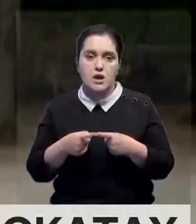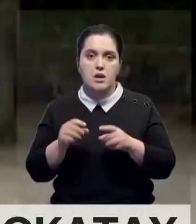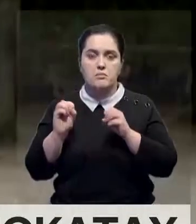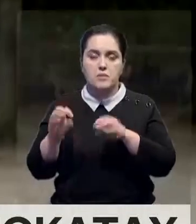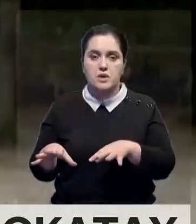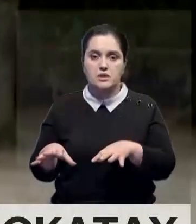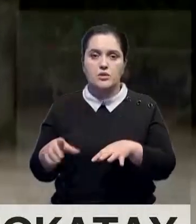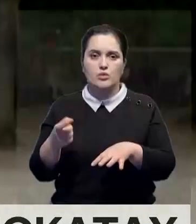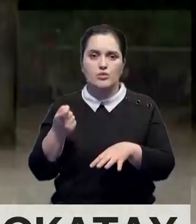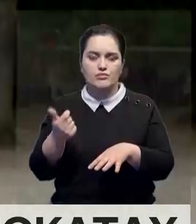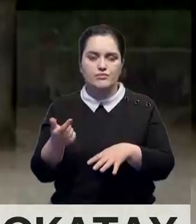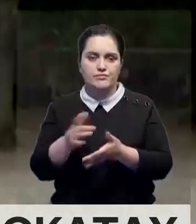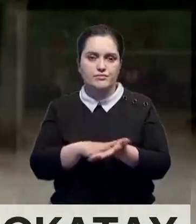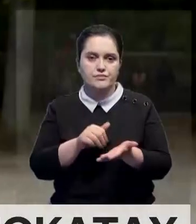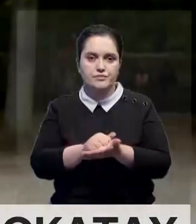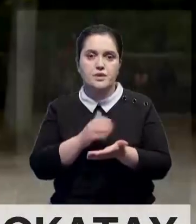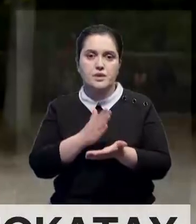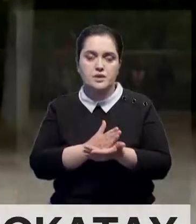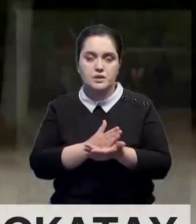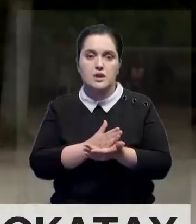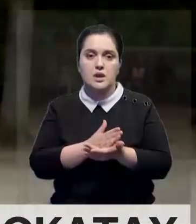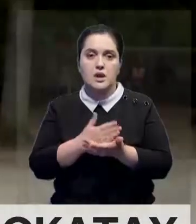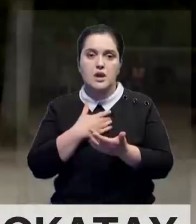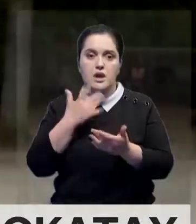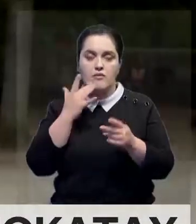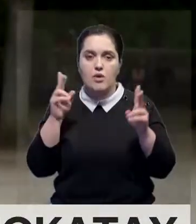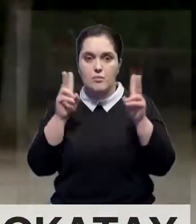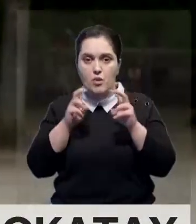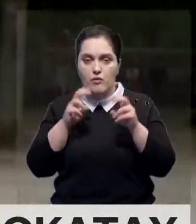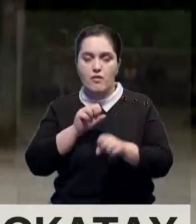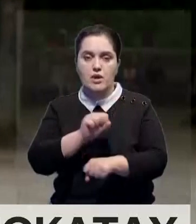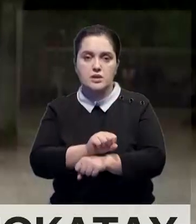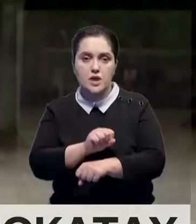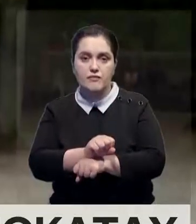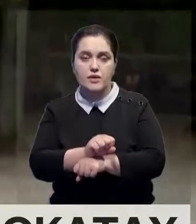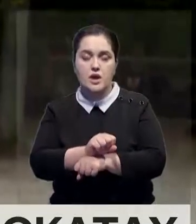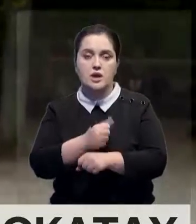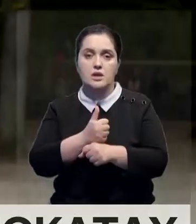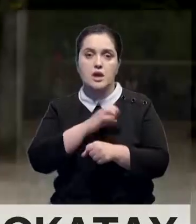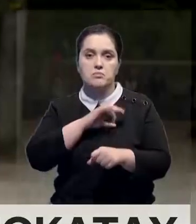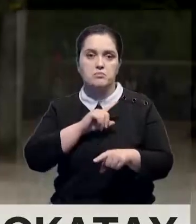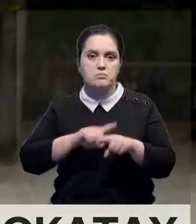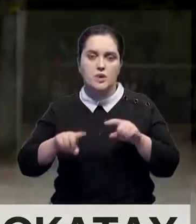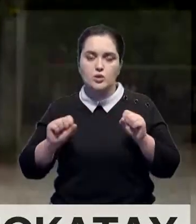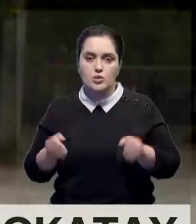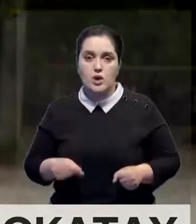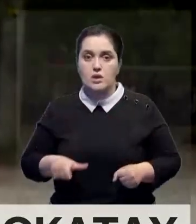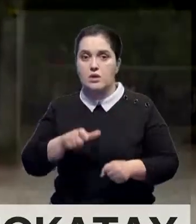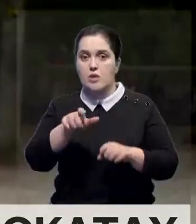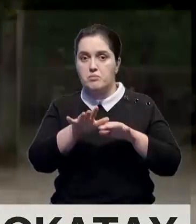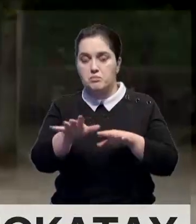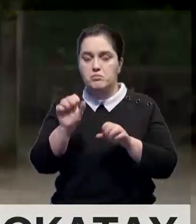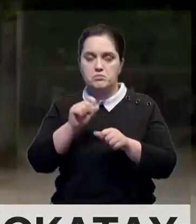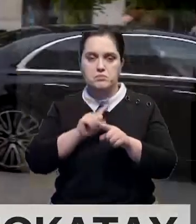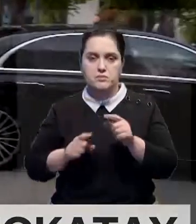где попало, они не в лучшем состоянии. Поэтому перед поездкой я всегда проверяю тормоза. Главное преимущество – это быстрота. Если на дорогах пробки, их